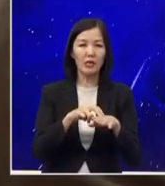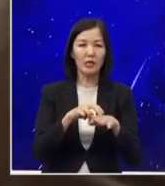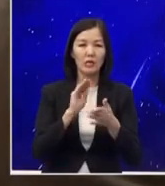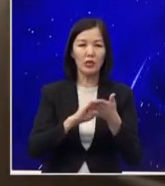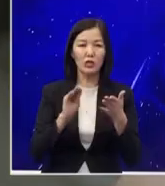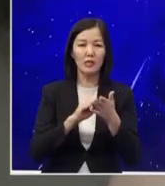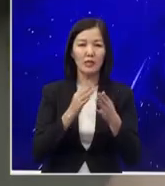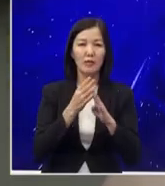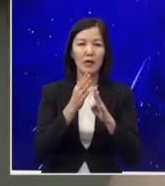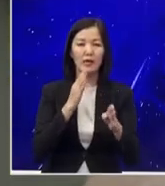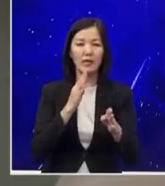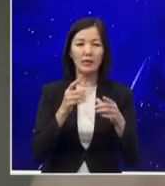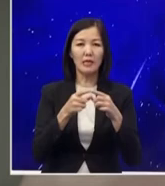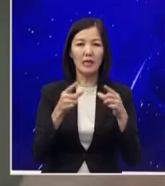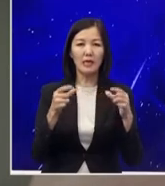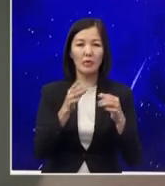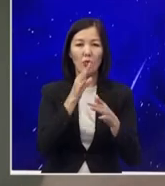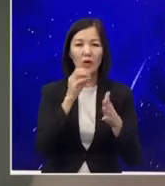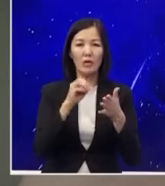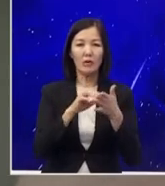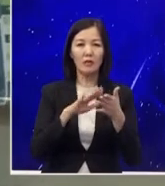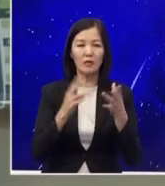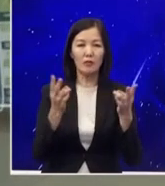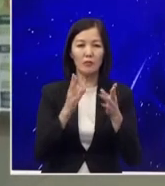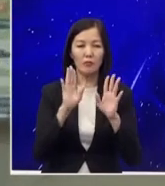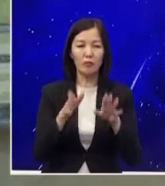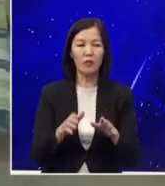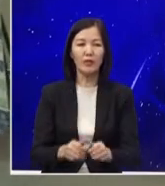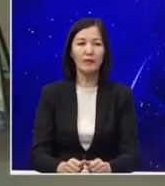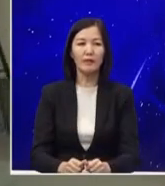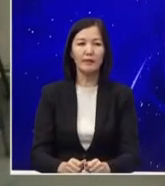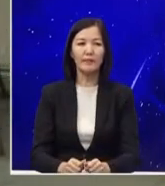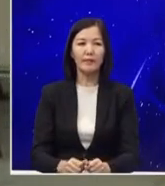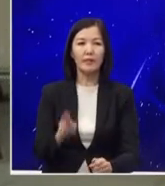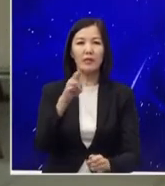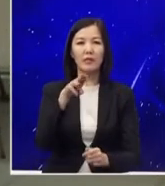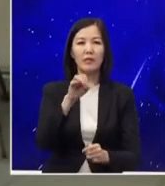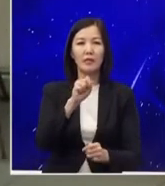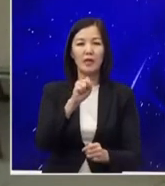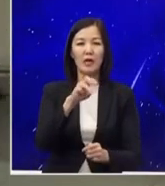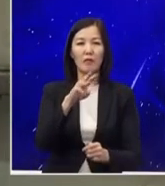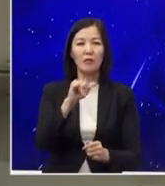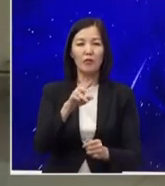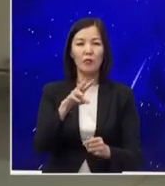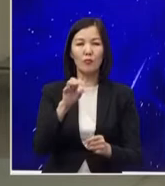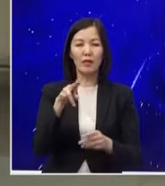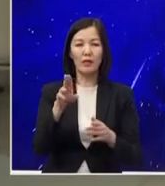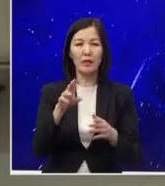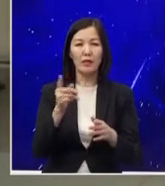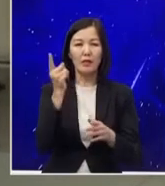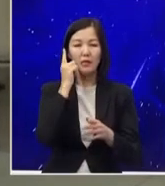жазылып, кезекпен келуге дағдылана бастапты. Дамумет приложениясы әр пациентте,